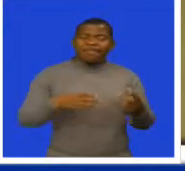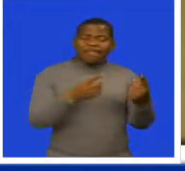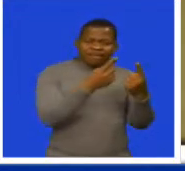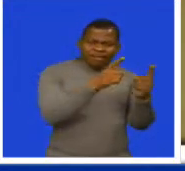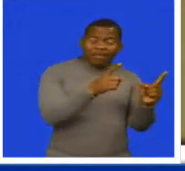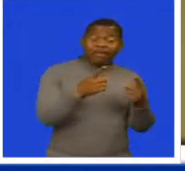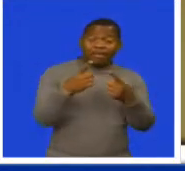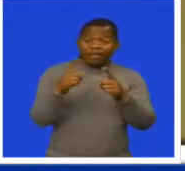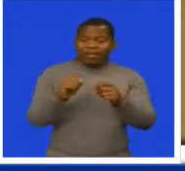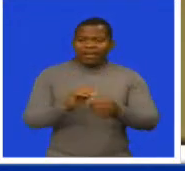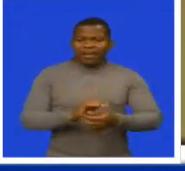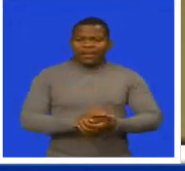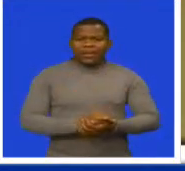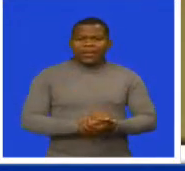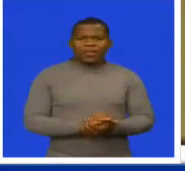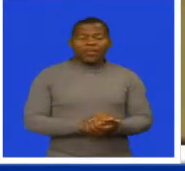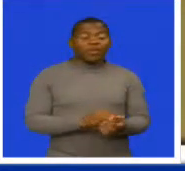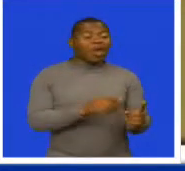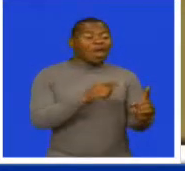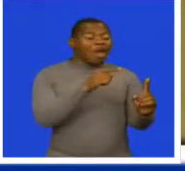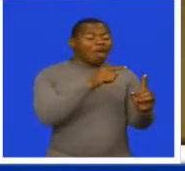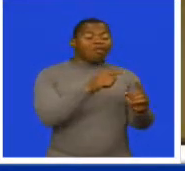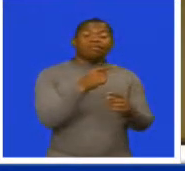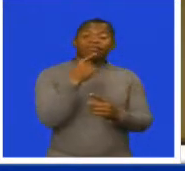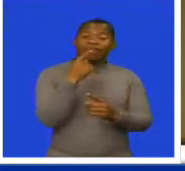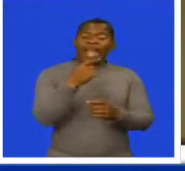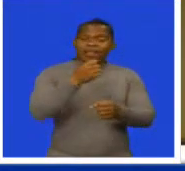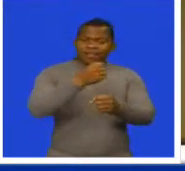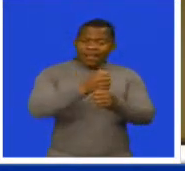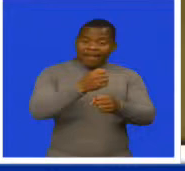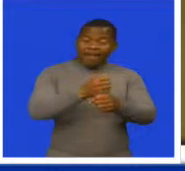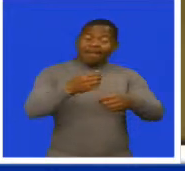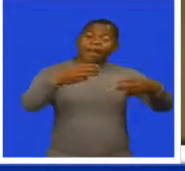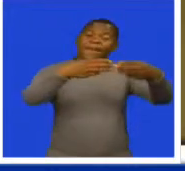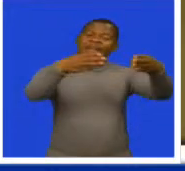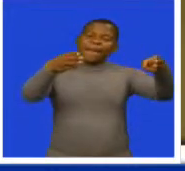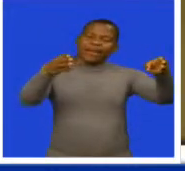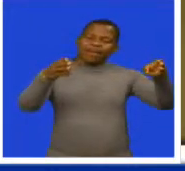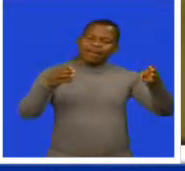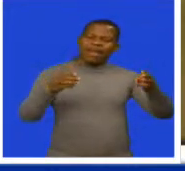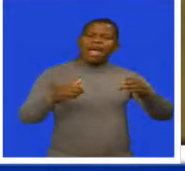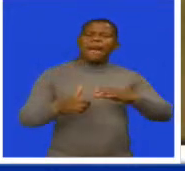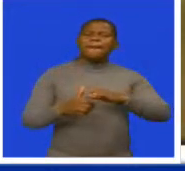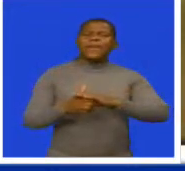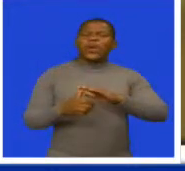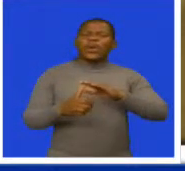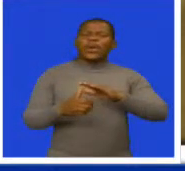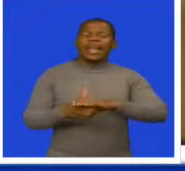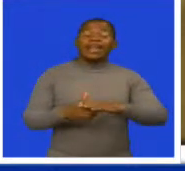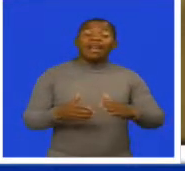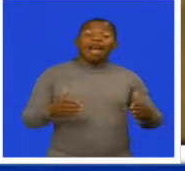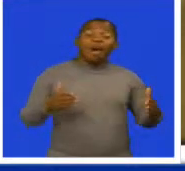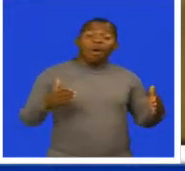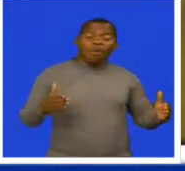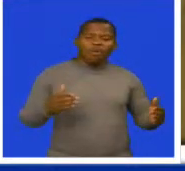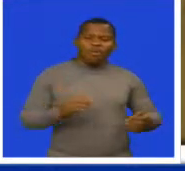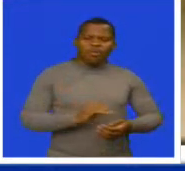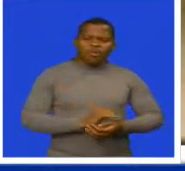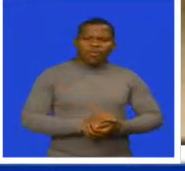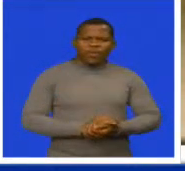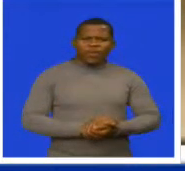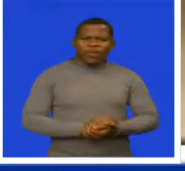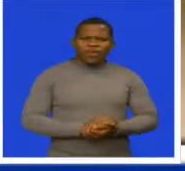kusasetshenti. Caba uthi umsebenzi wepharlamente ubaluleke kakhulu uthelela nakuleminye noma